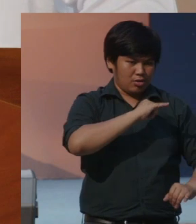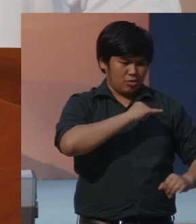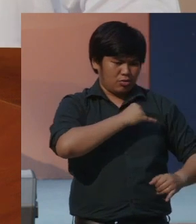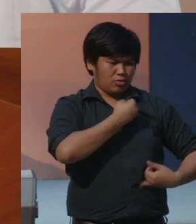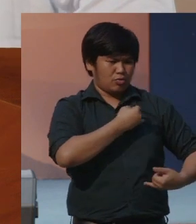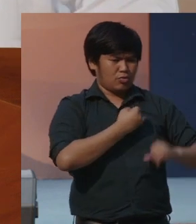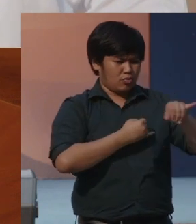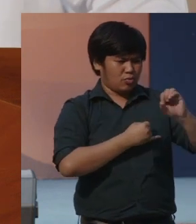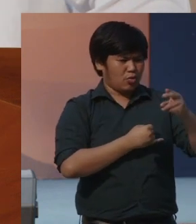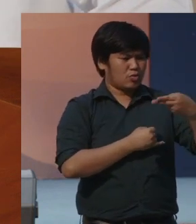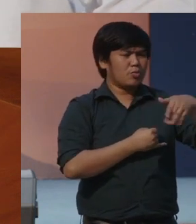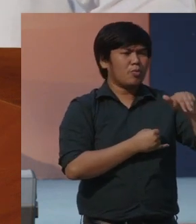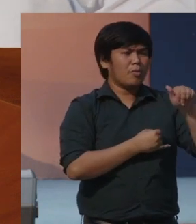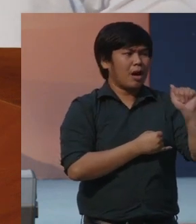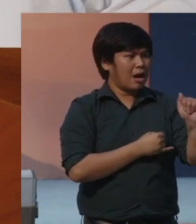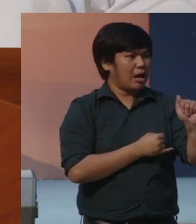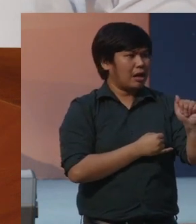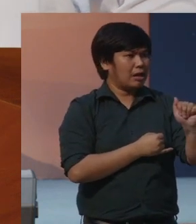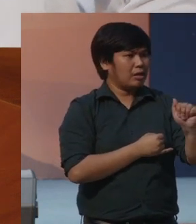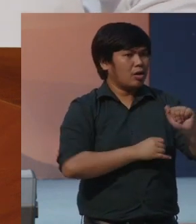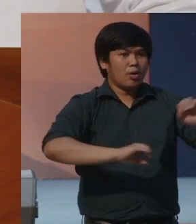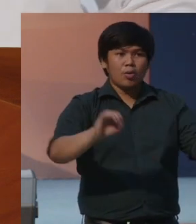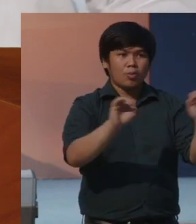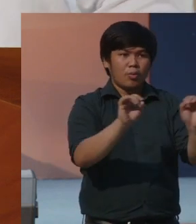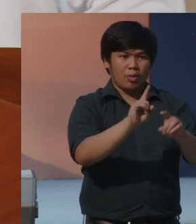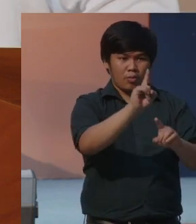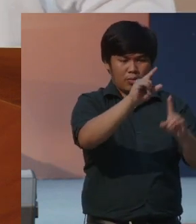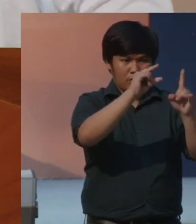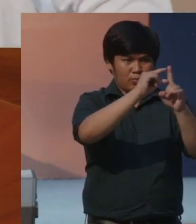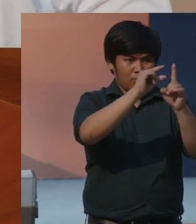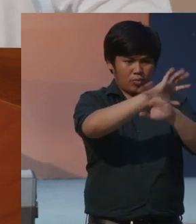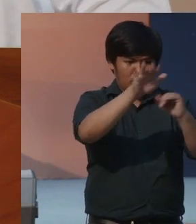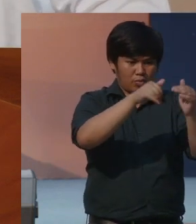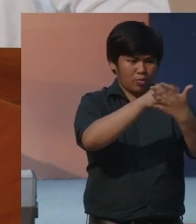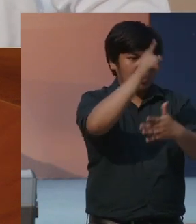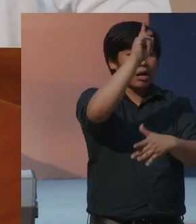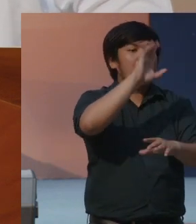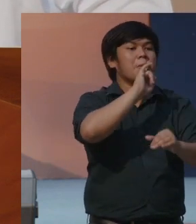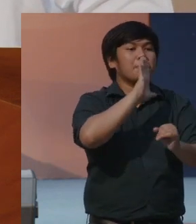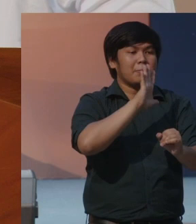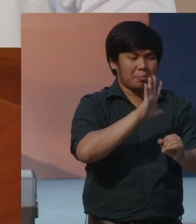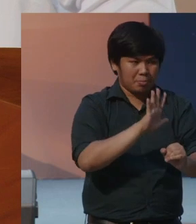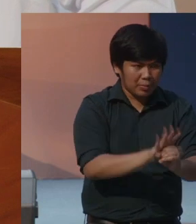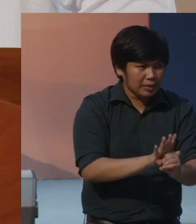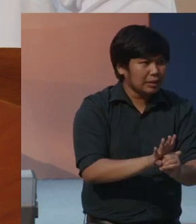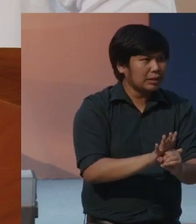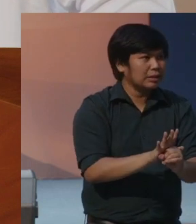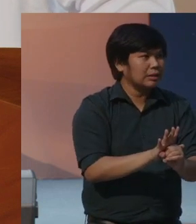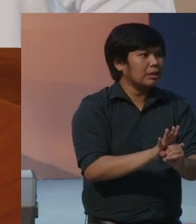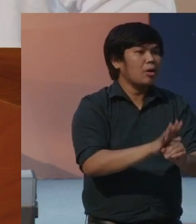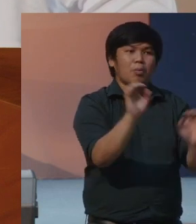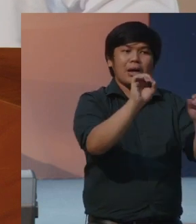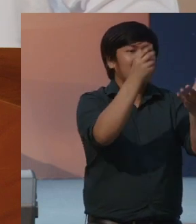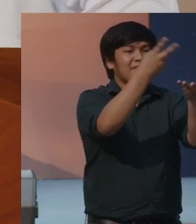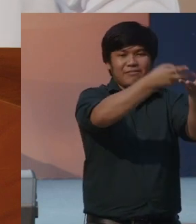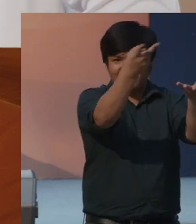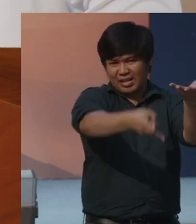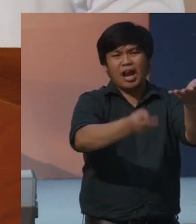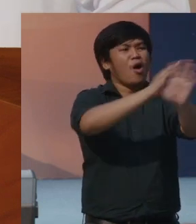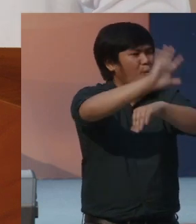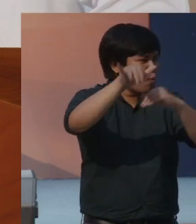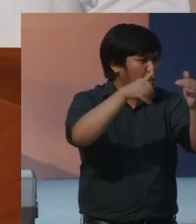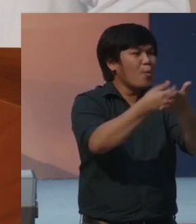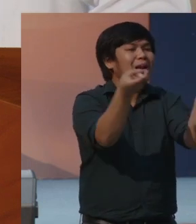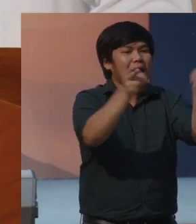21:45, sasabihin ni Joshua, not one word of all the good promises that the Lord has made to the house of Israel had failed.